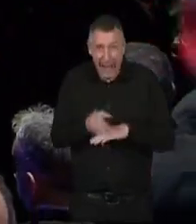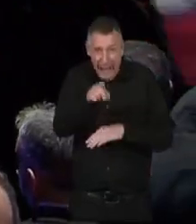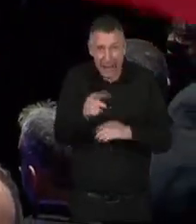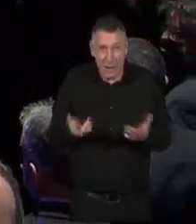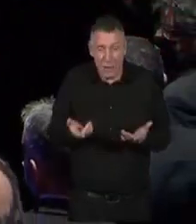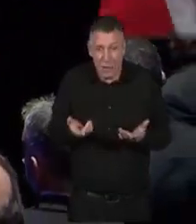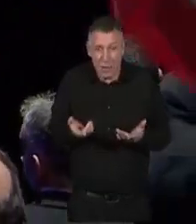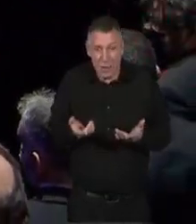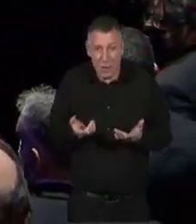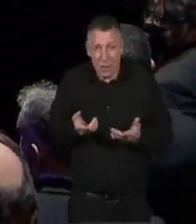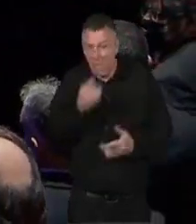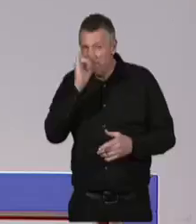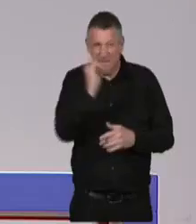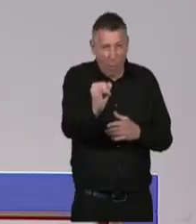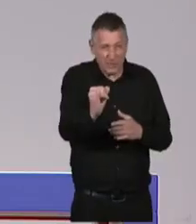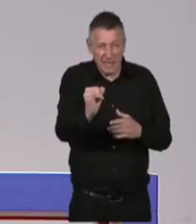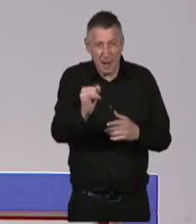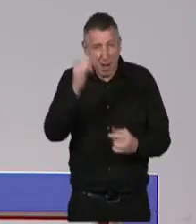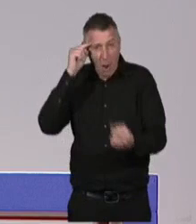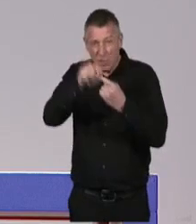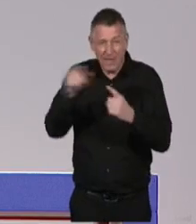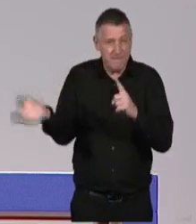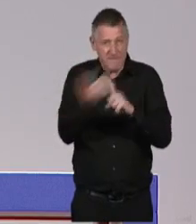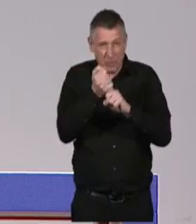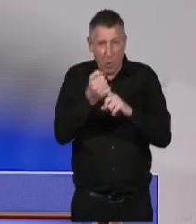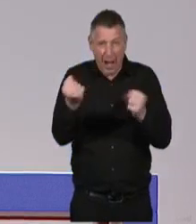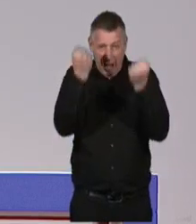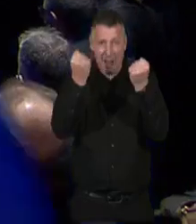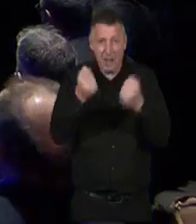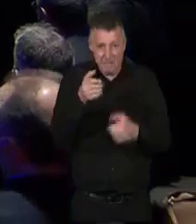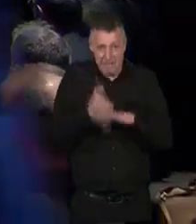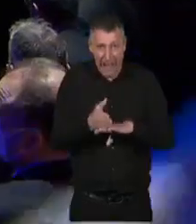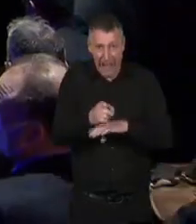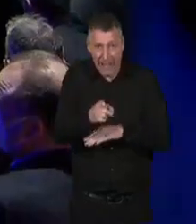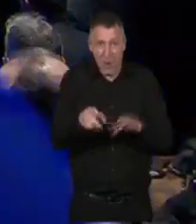prêt à foncer pour la victoire?